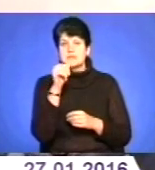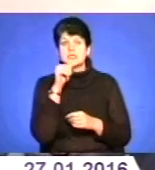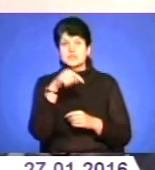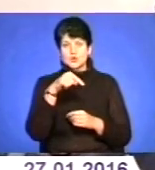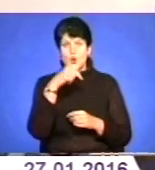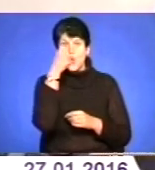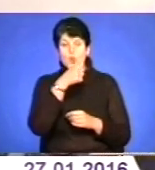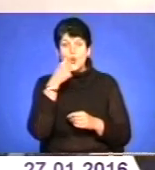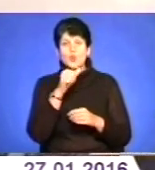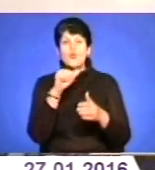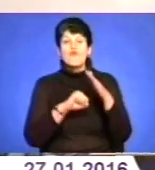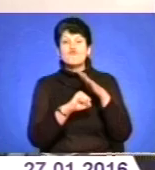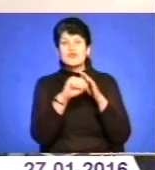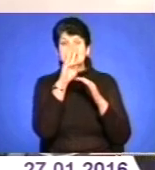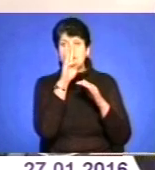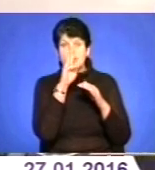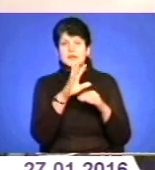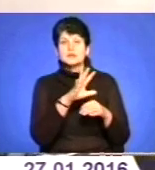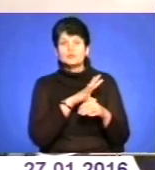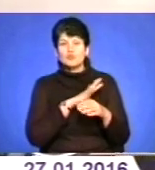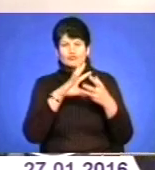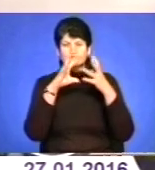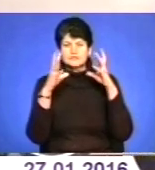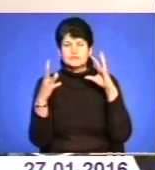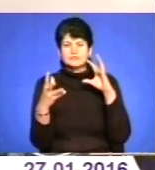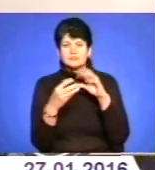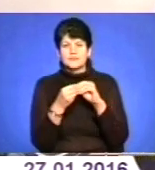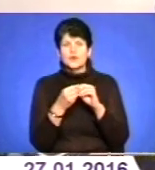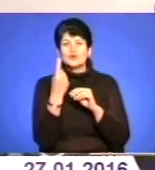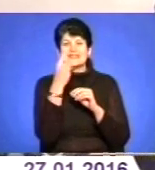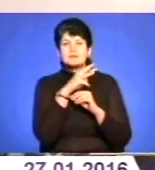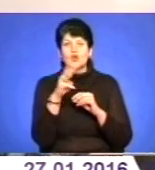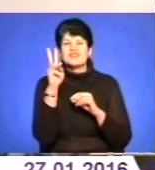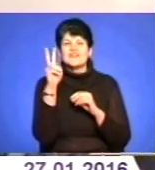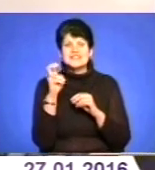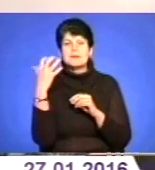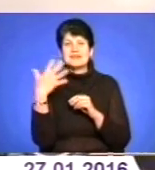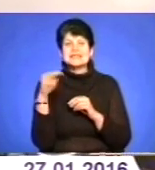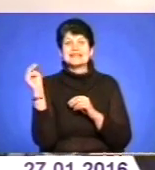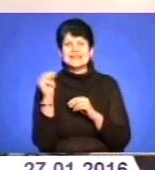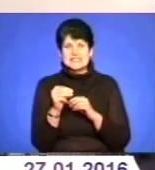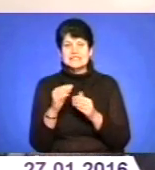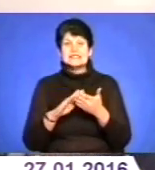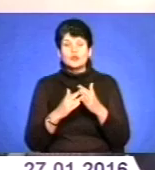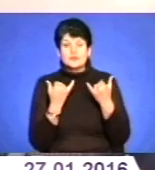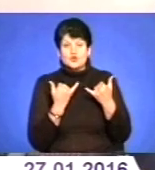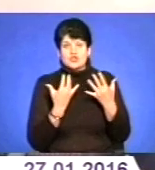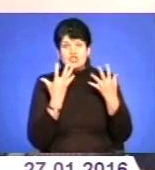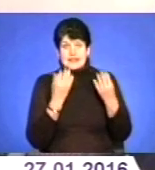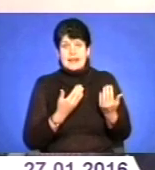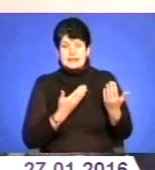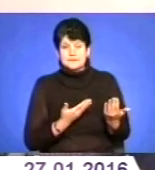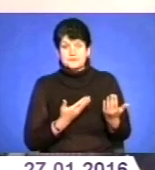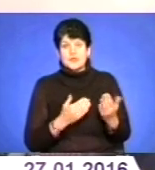року фонд заробітної плати становив з нарахуваннями 1 мільйон 250 тисяч. Станом на сьогоднішній